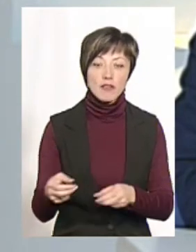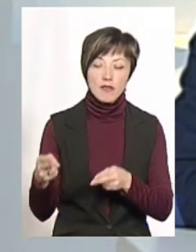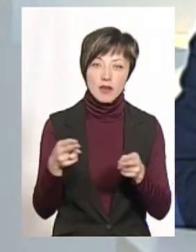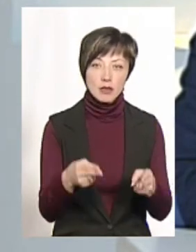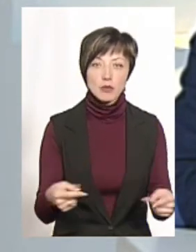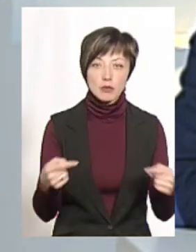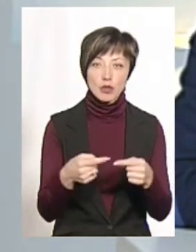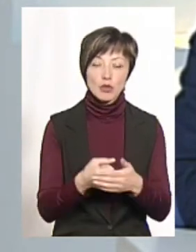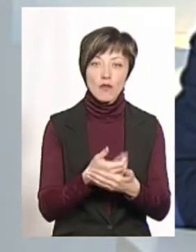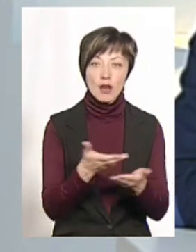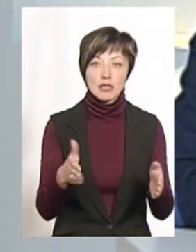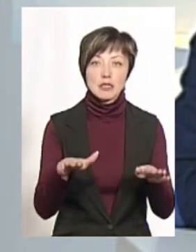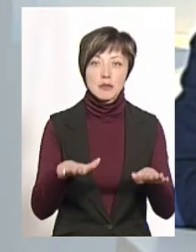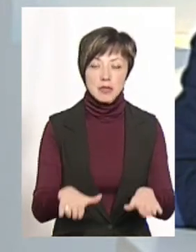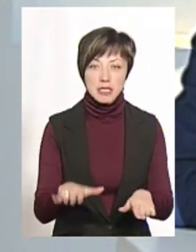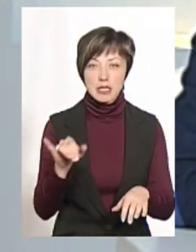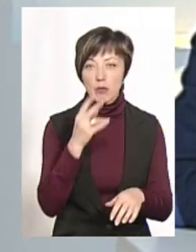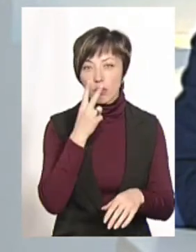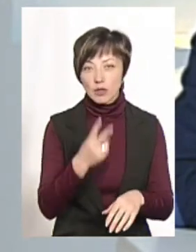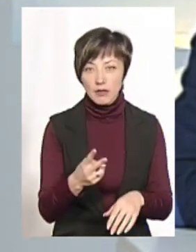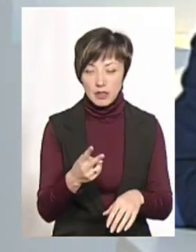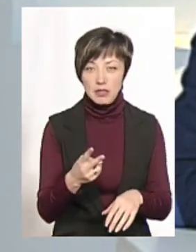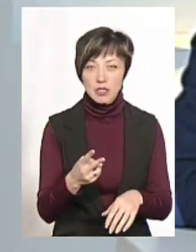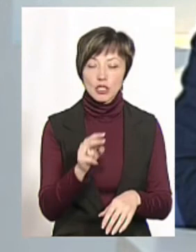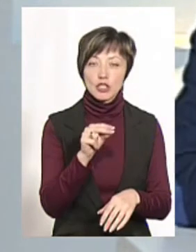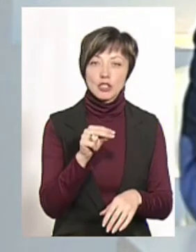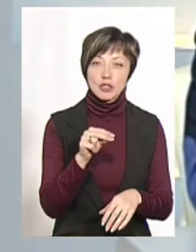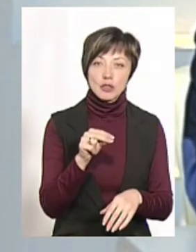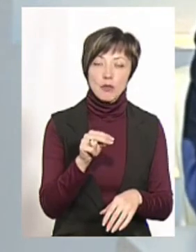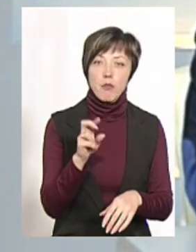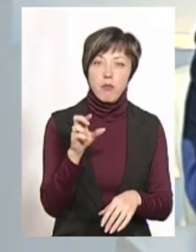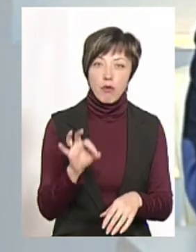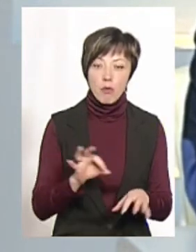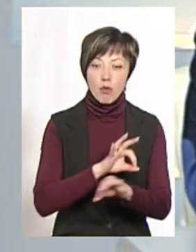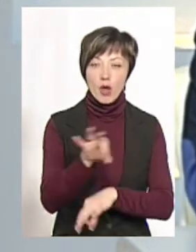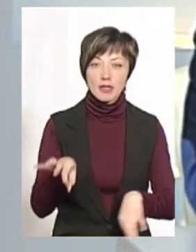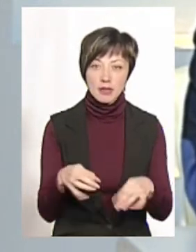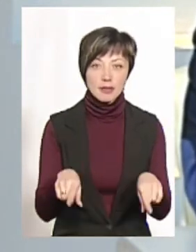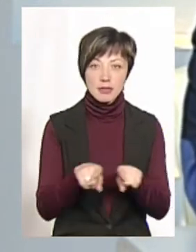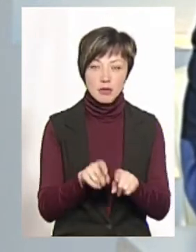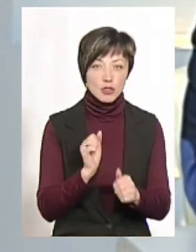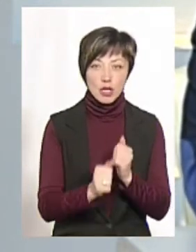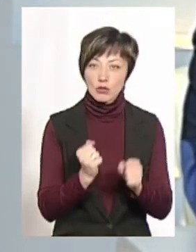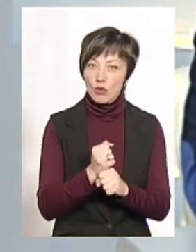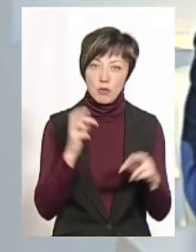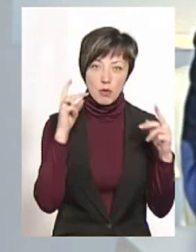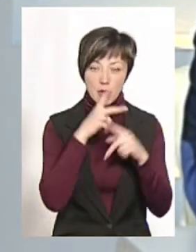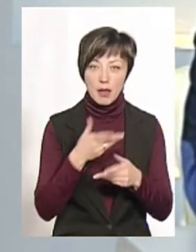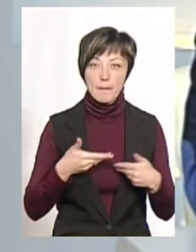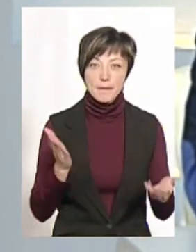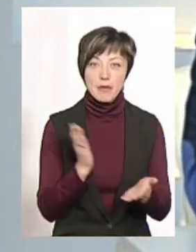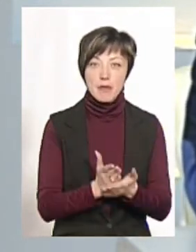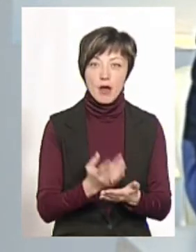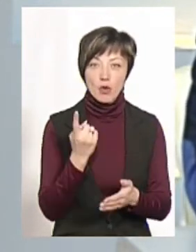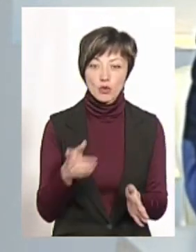виїхати безпосередньо до вас на місце і подивитися, бо проєктант так само дуже часто робить помилки. Ми